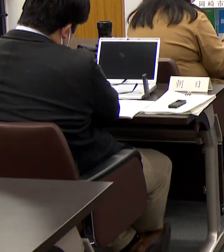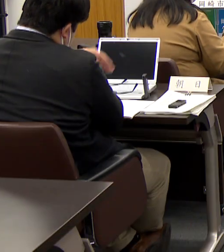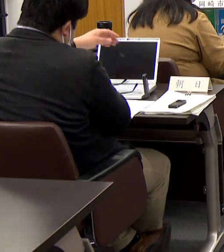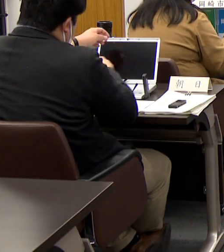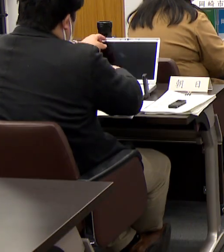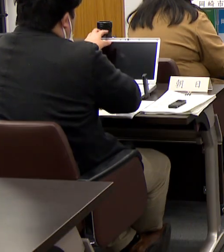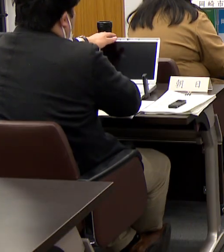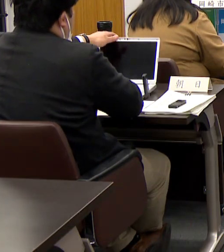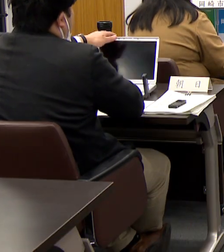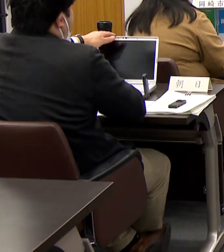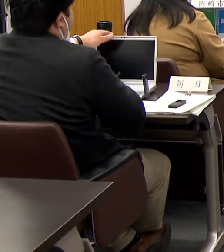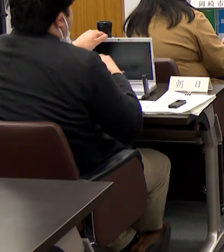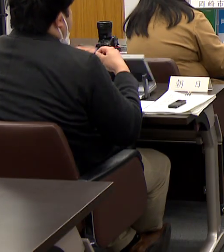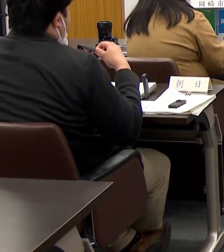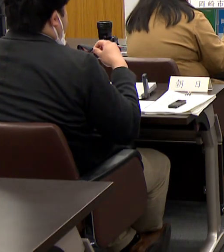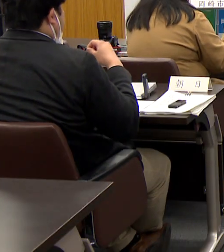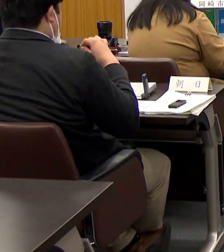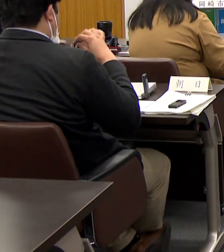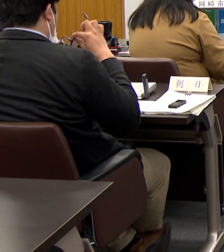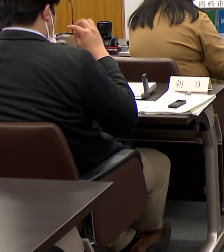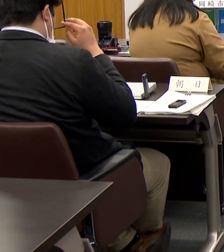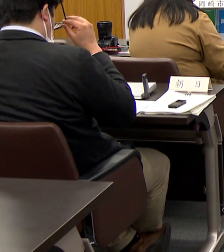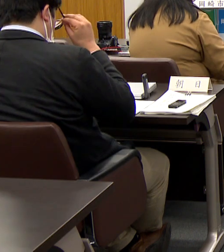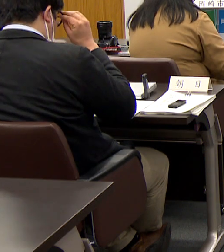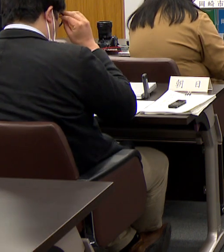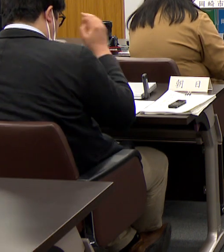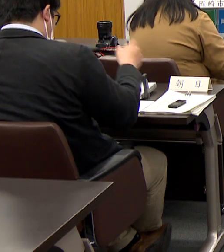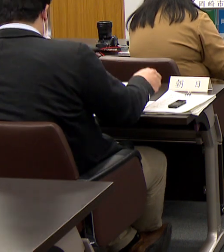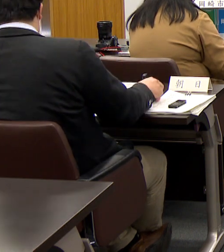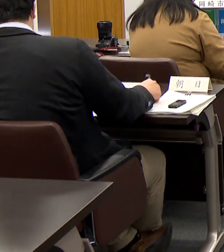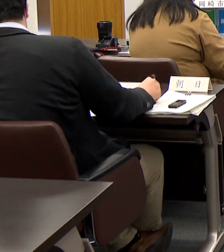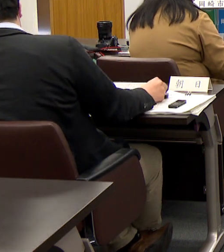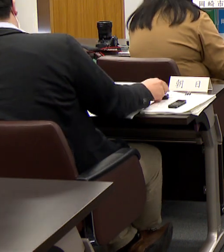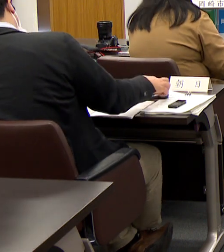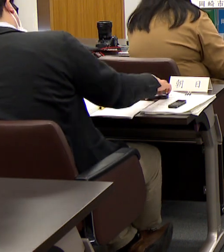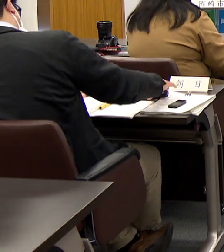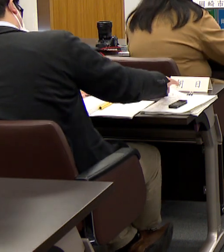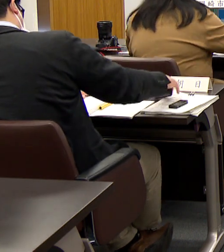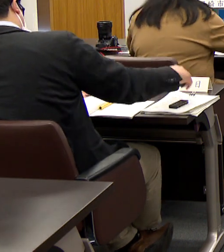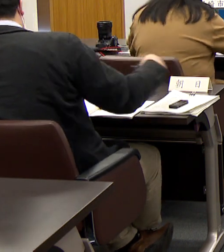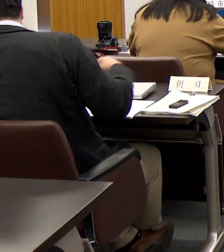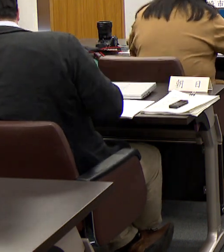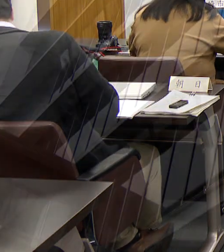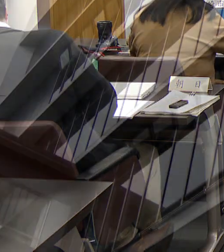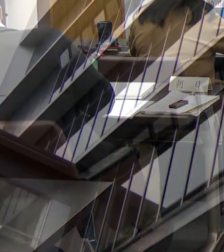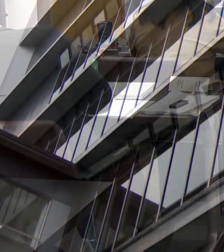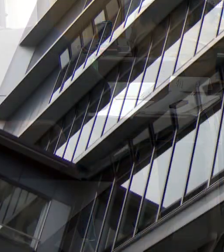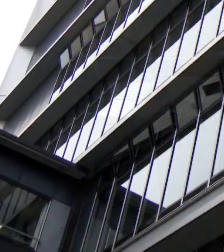これをもちまして市長定例会見を終了させていただきます。ご協力ありがとうございました。